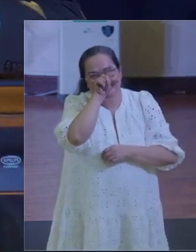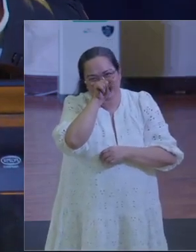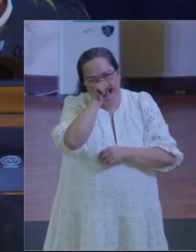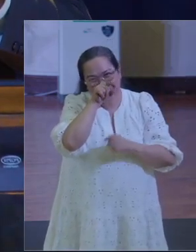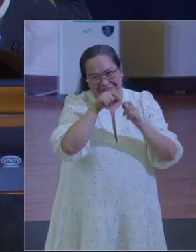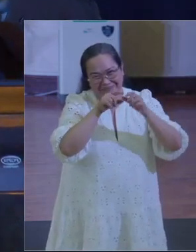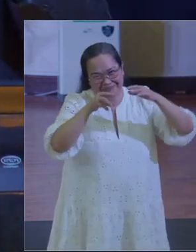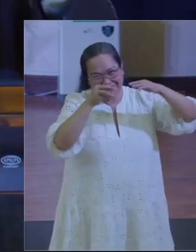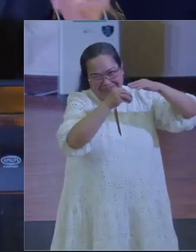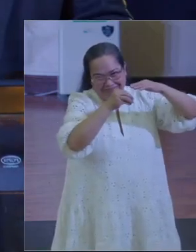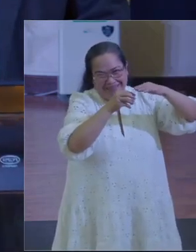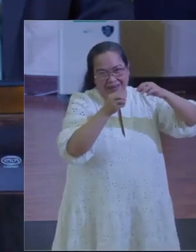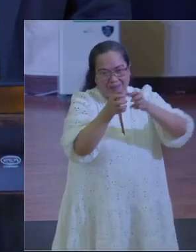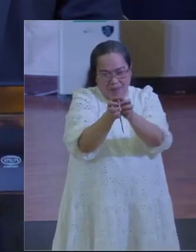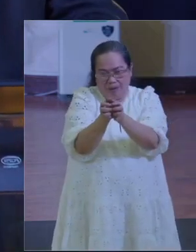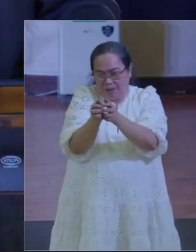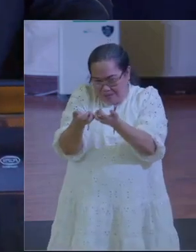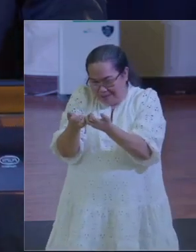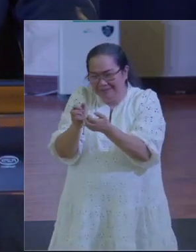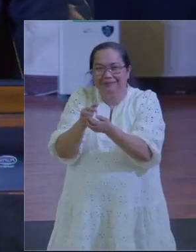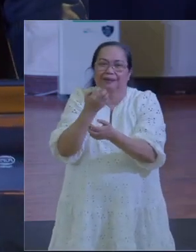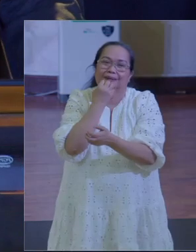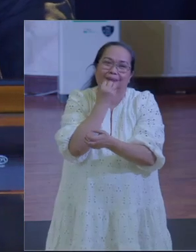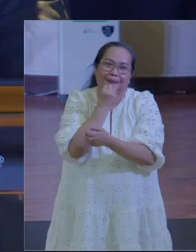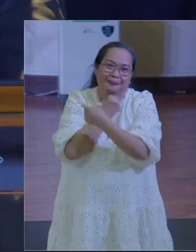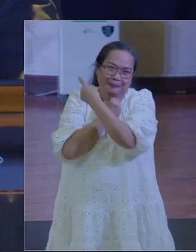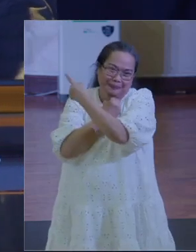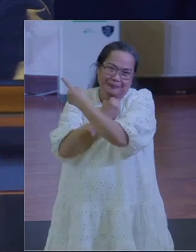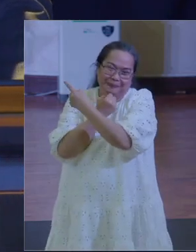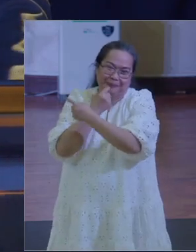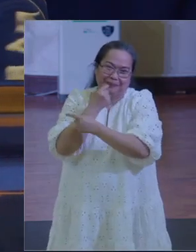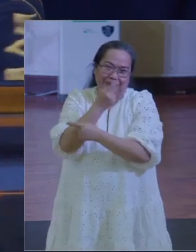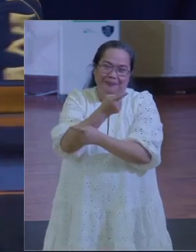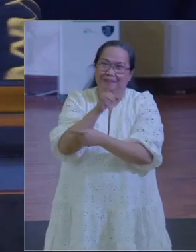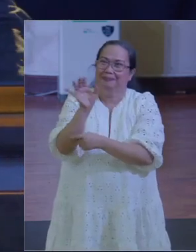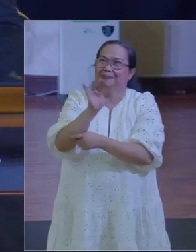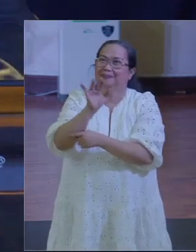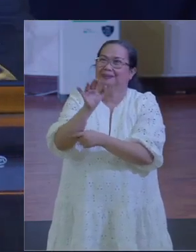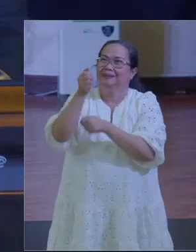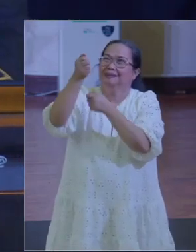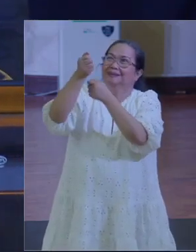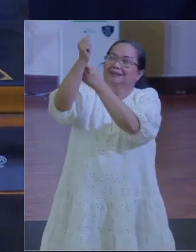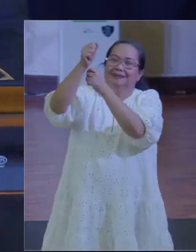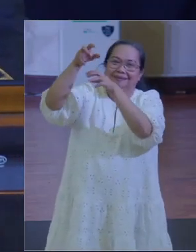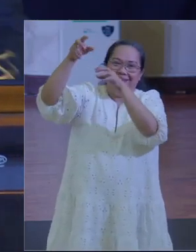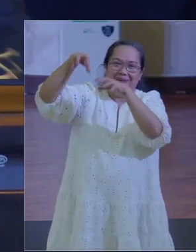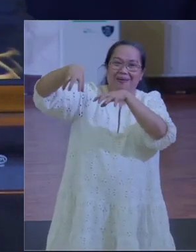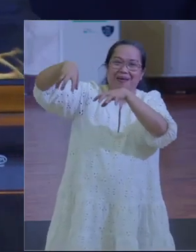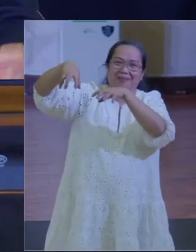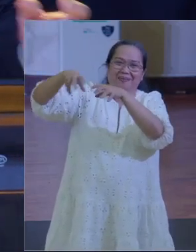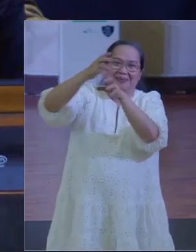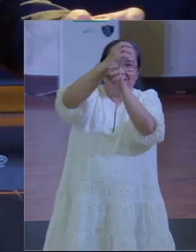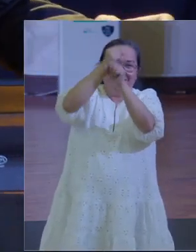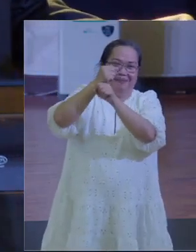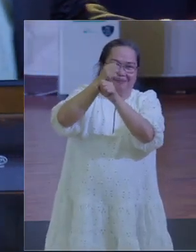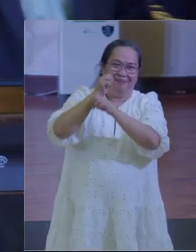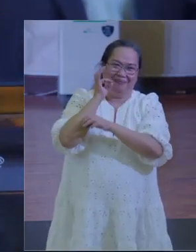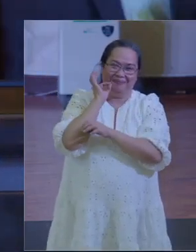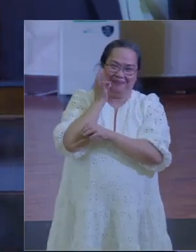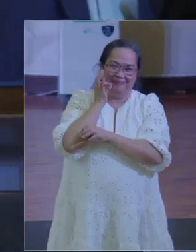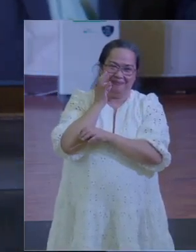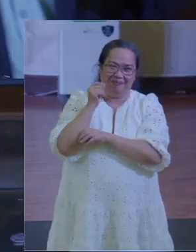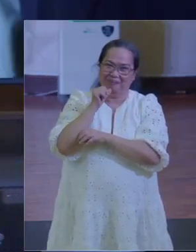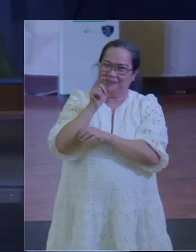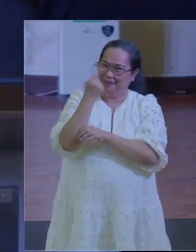yung kinagat ng ibon, kinain ko pa. Pero nanunungkit din po yung kapitbahay. Pero masarap. Hindi lang yan ang